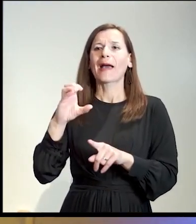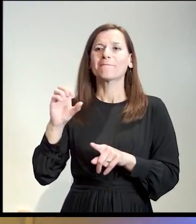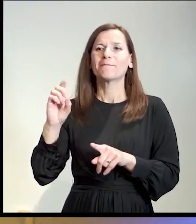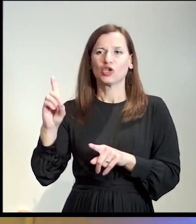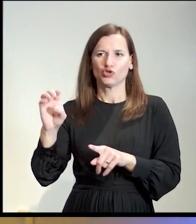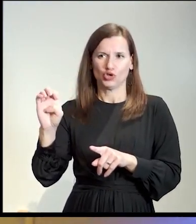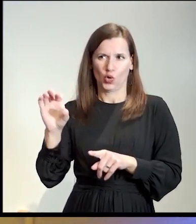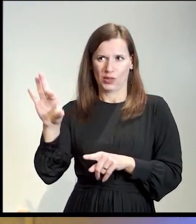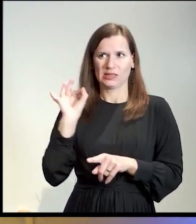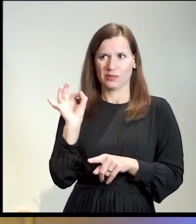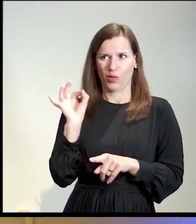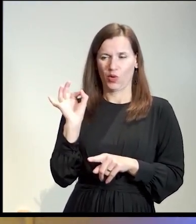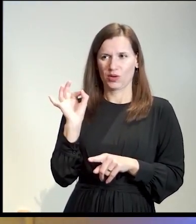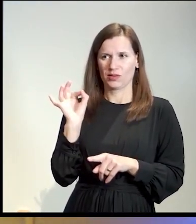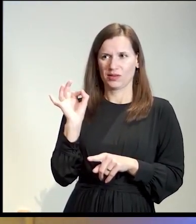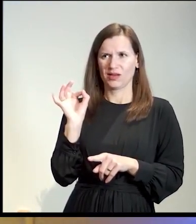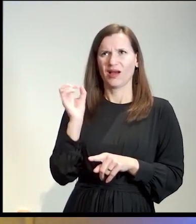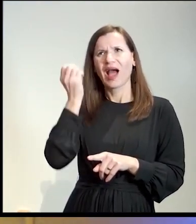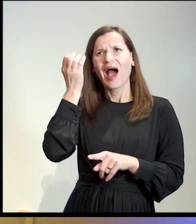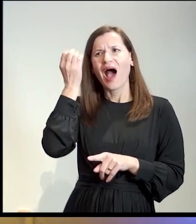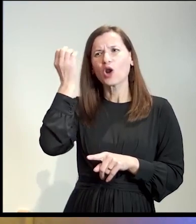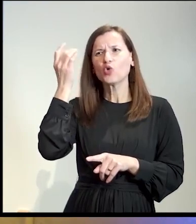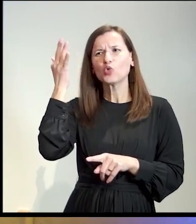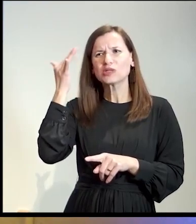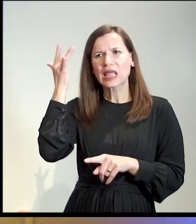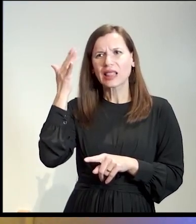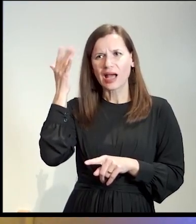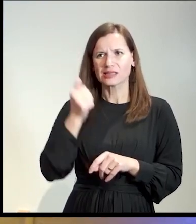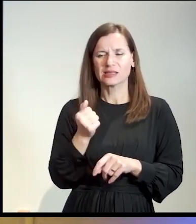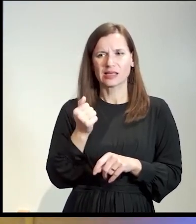halucinirati. Ustrezni pomen halucinacija